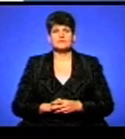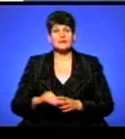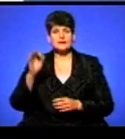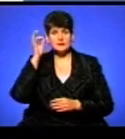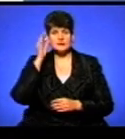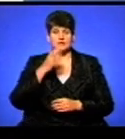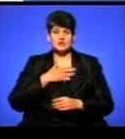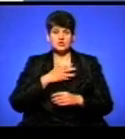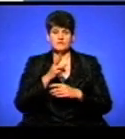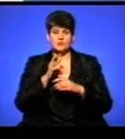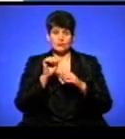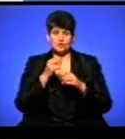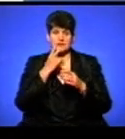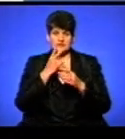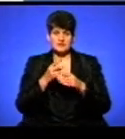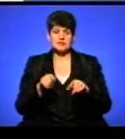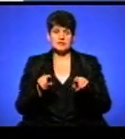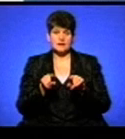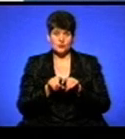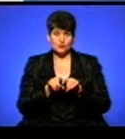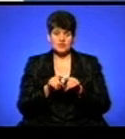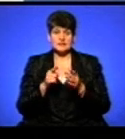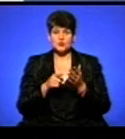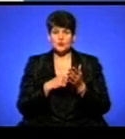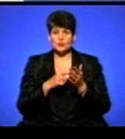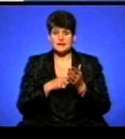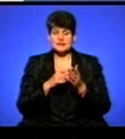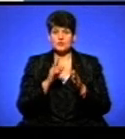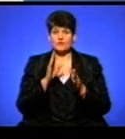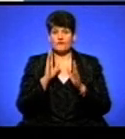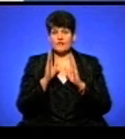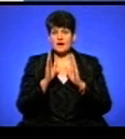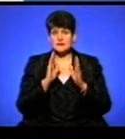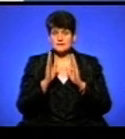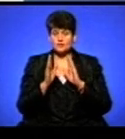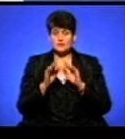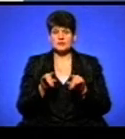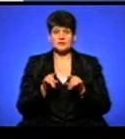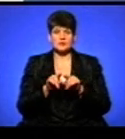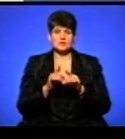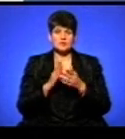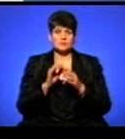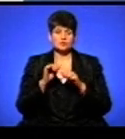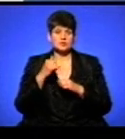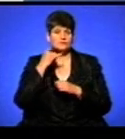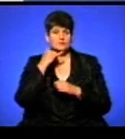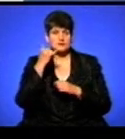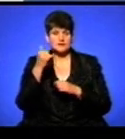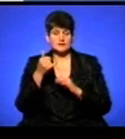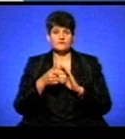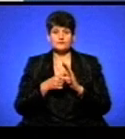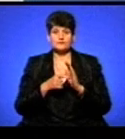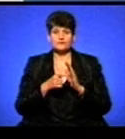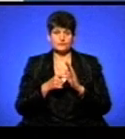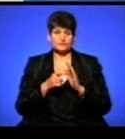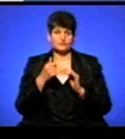Нагадаю, наш ефір можна дивитися також на нашій сторінці у мережі Facebook, а також є можливість телефонувати у студії за номером,